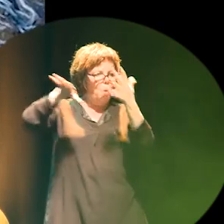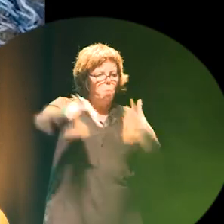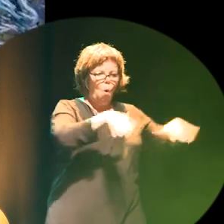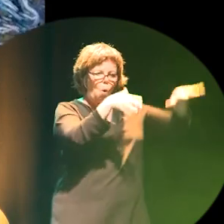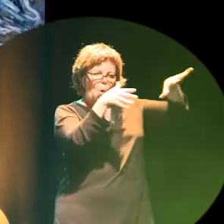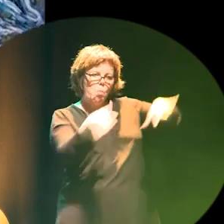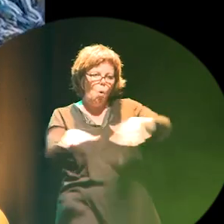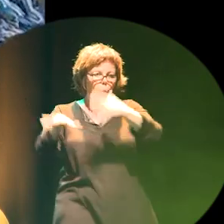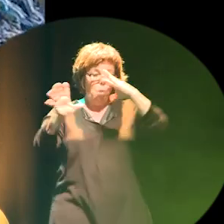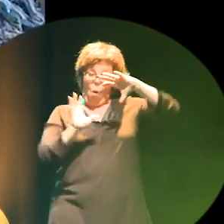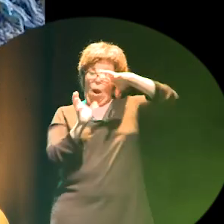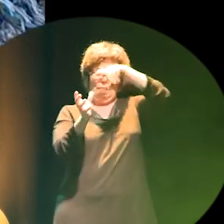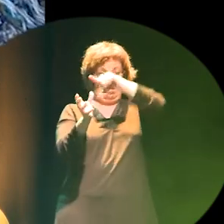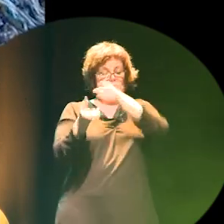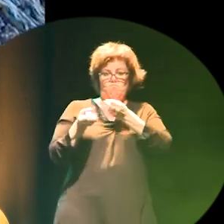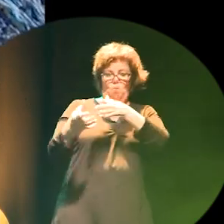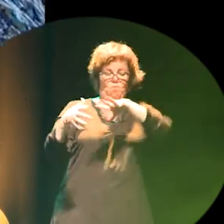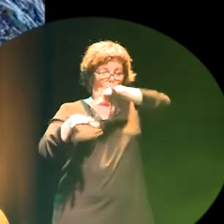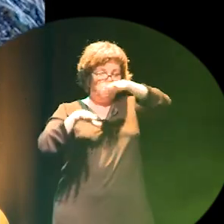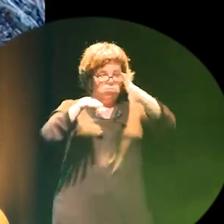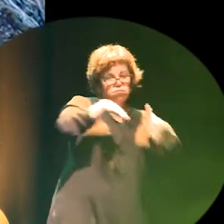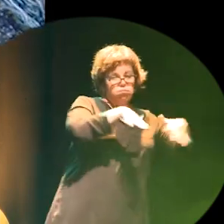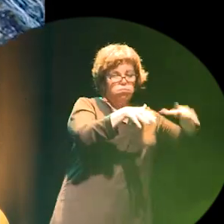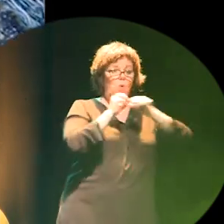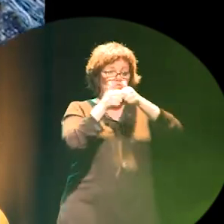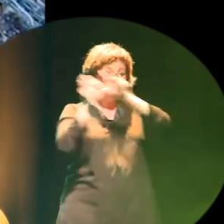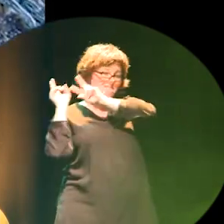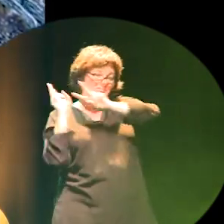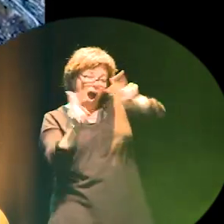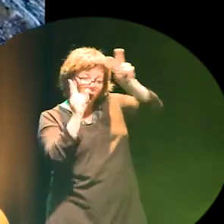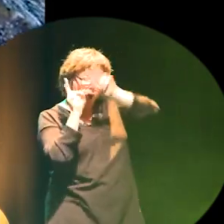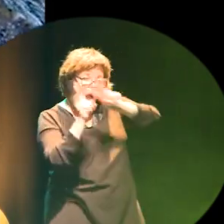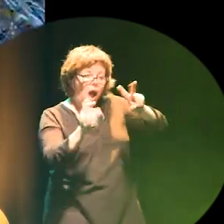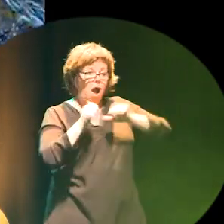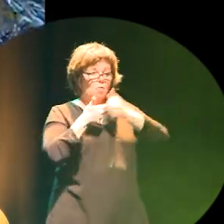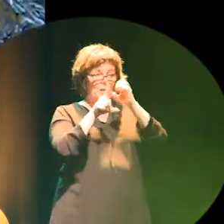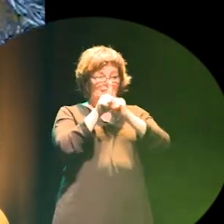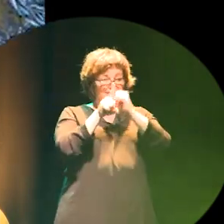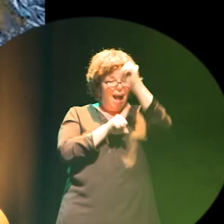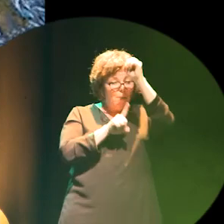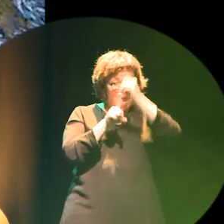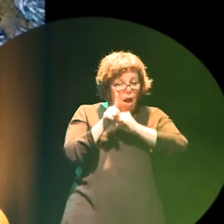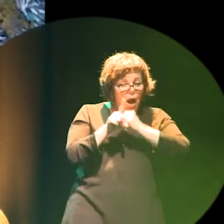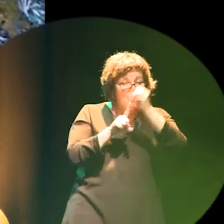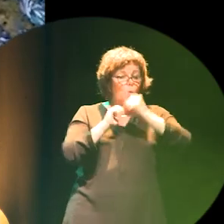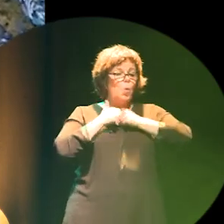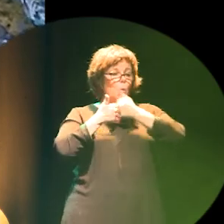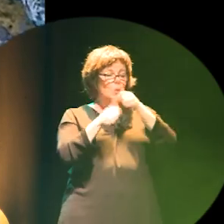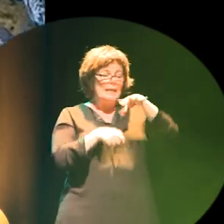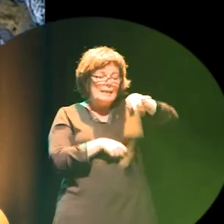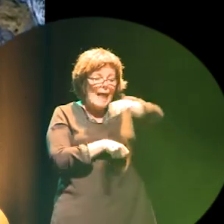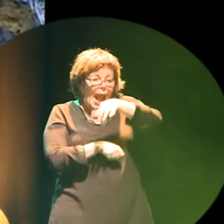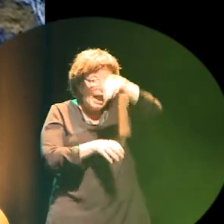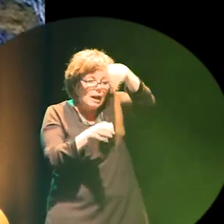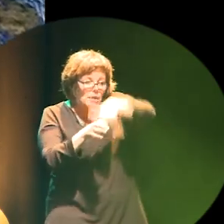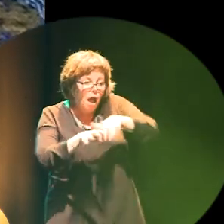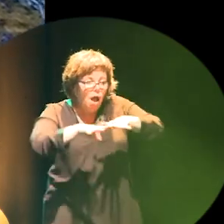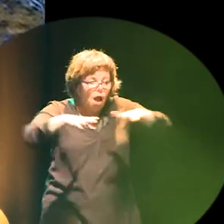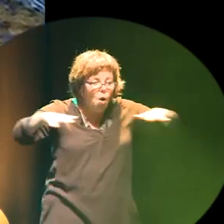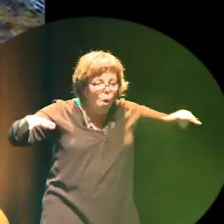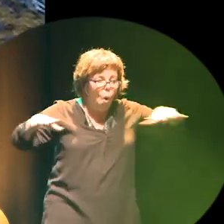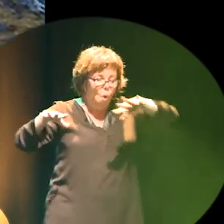Terre, elle n'arrête jamais, des vents dominants, des différences de température et de salinité qui modifient les densités, créant des